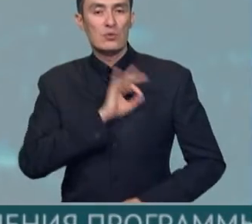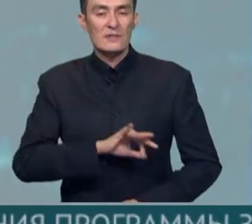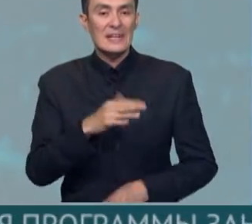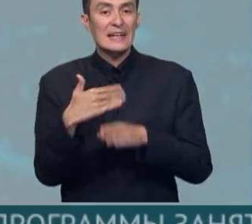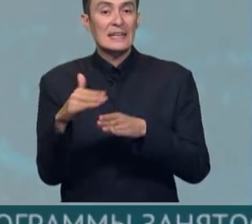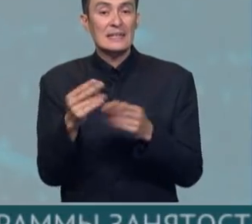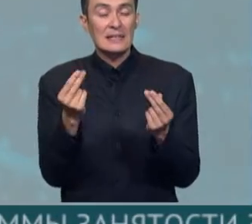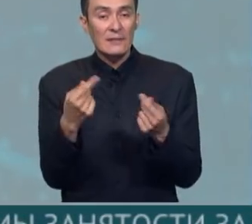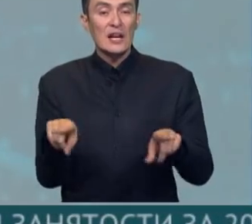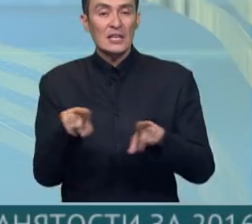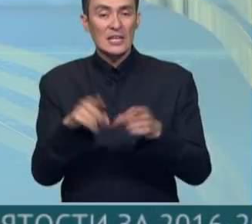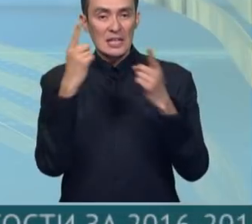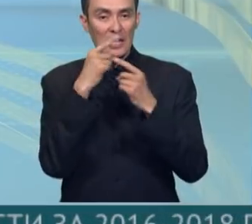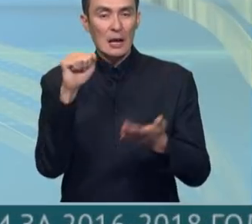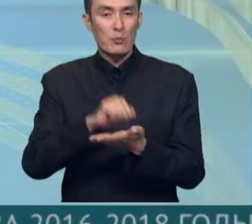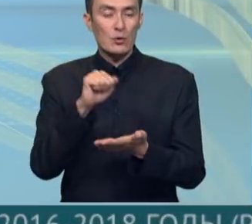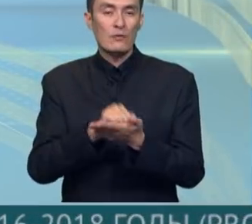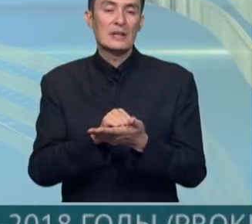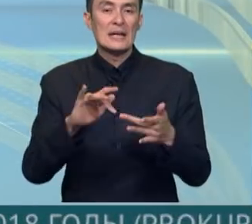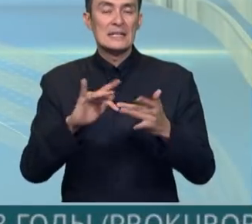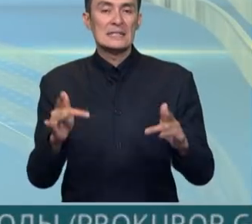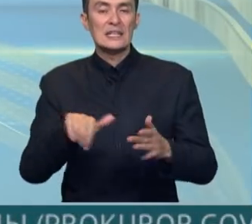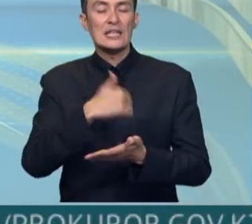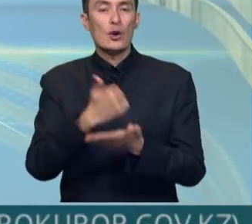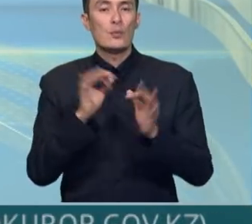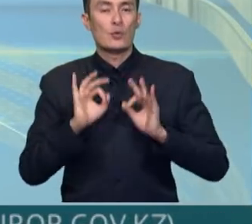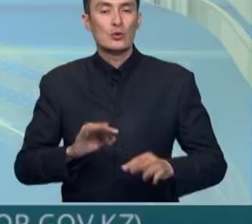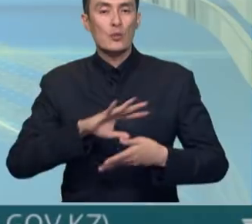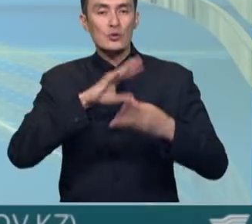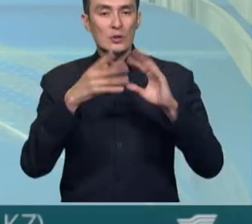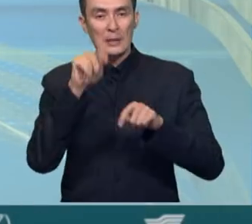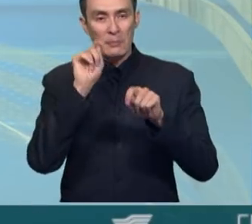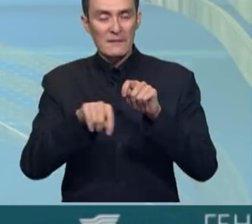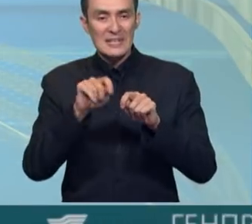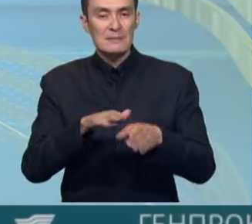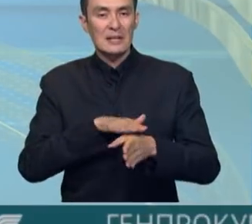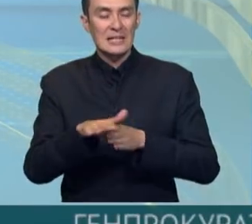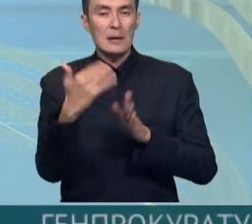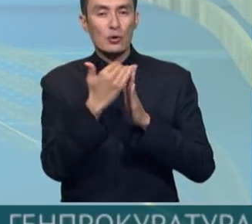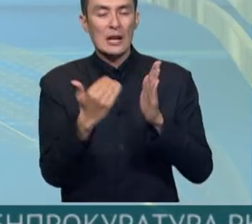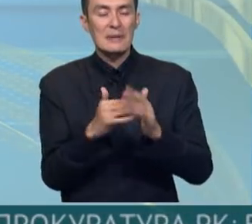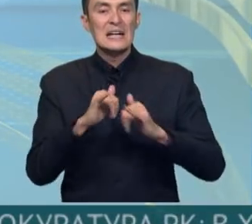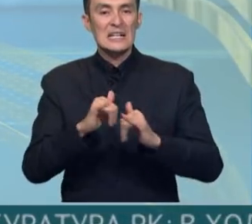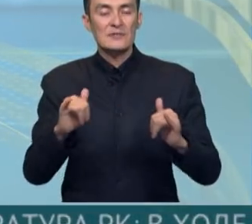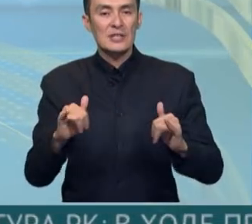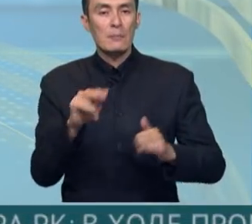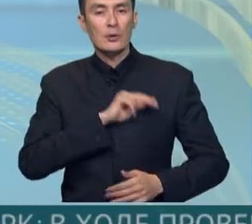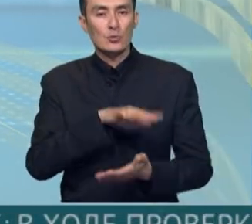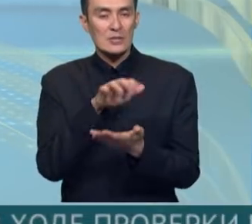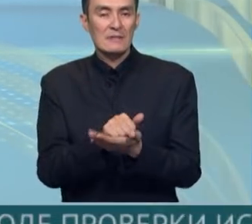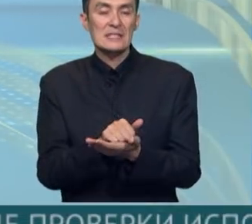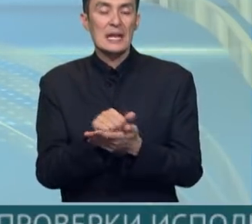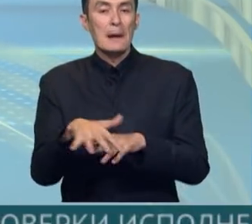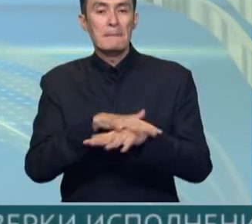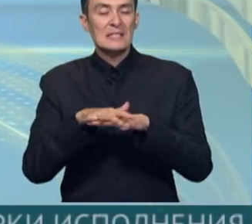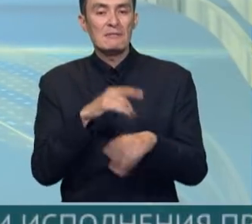использование кредитов. Такие данные опубликованы на сайте Генеральной прокуратуры по результатам проверки исполнения программы развития продуктивной